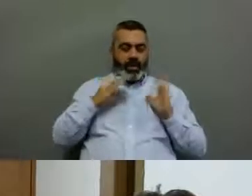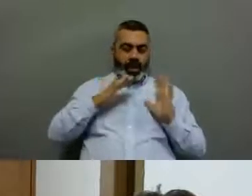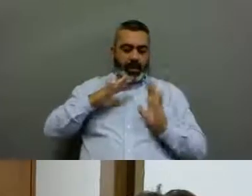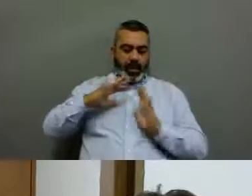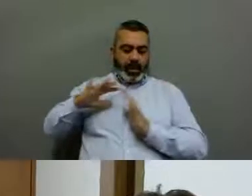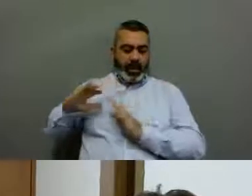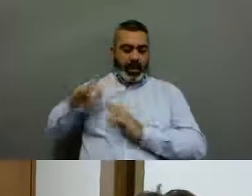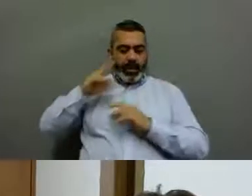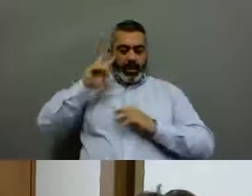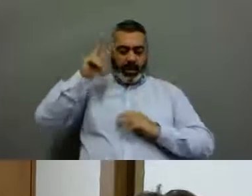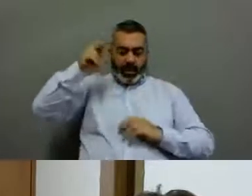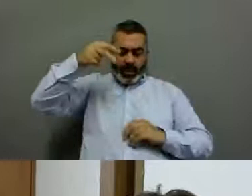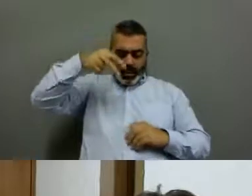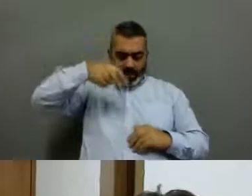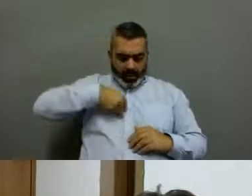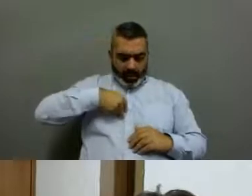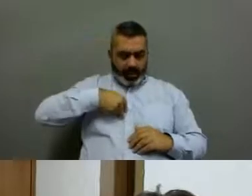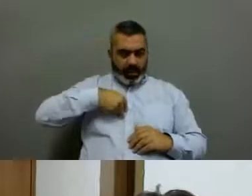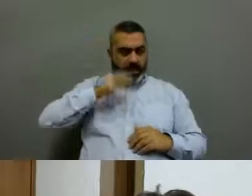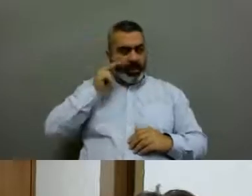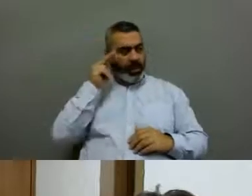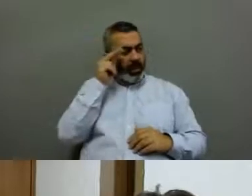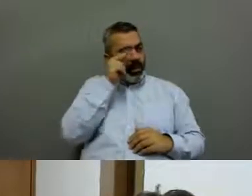να κοιτάξω με μια διαφορετική ματιά